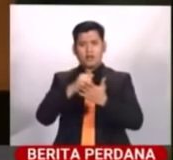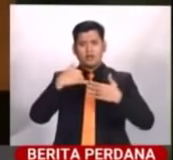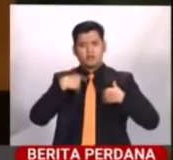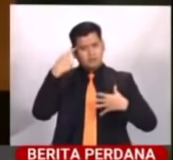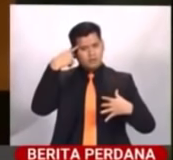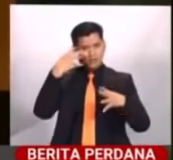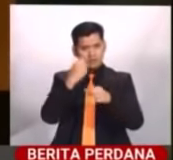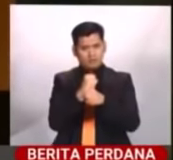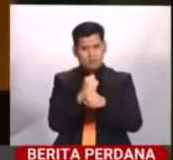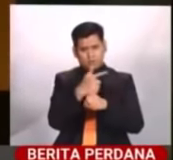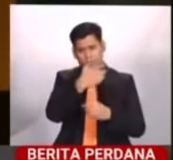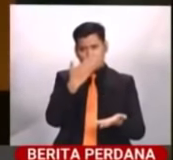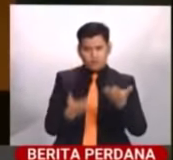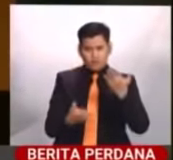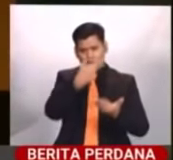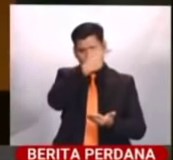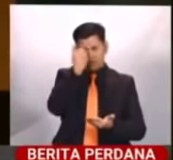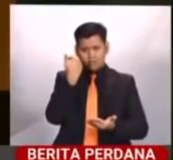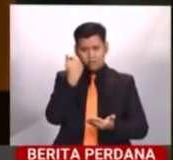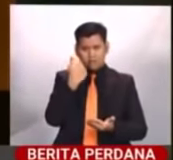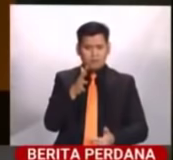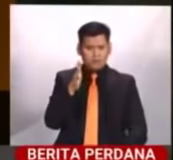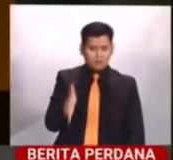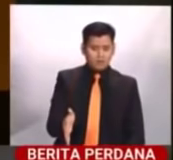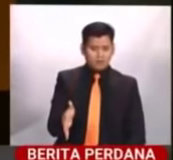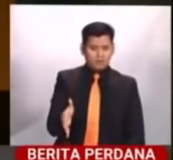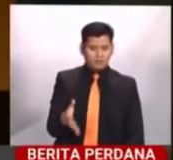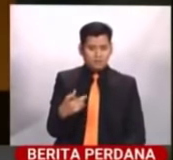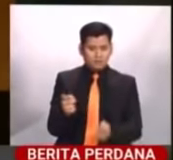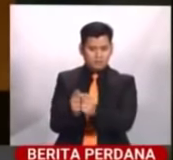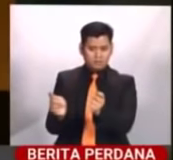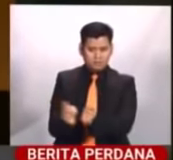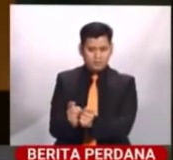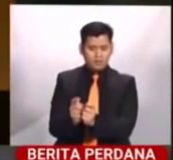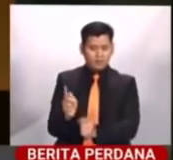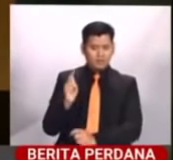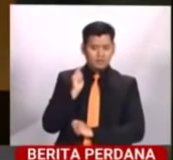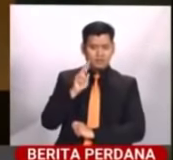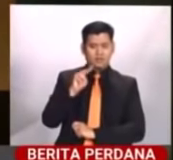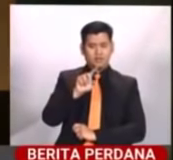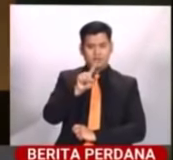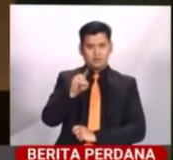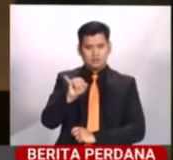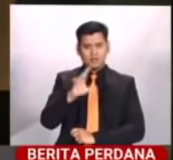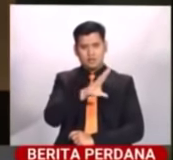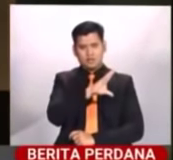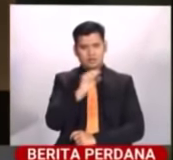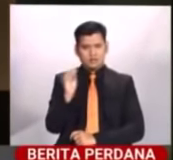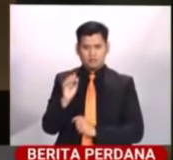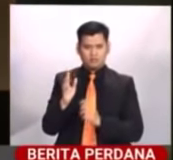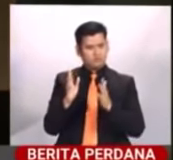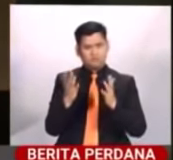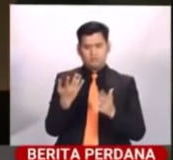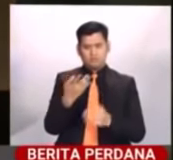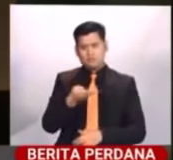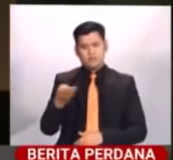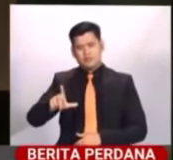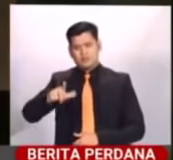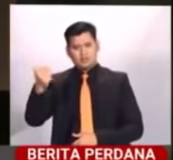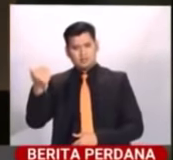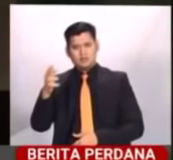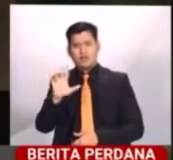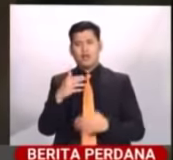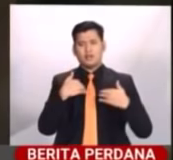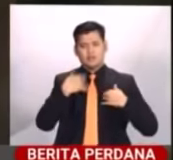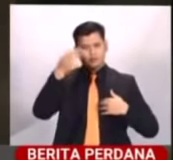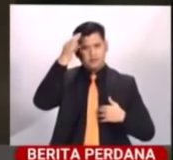berpendapat struktur itu berkemungkinan adalah tinggalan purba, bekas tapak tentera Nazi, kepunyaan makhluk asing dan sebagainya. Namun, ada yang